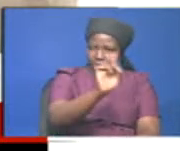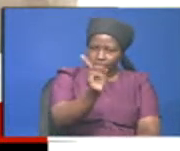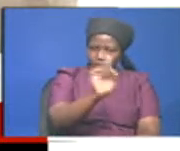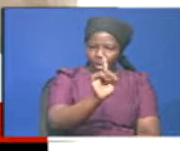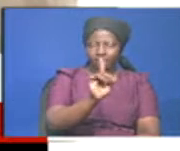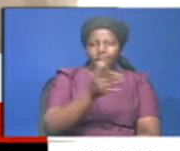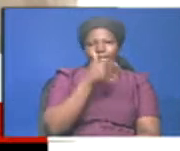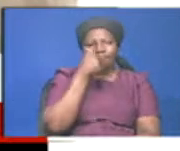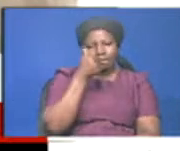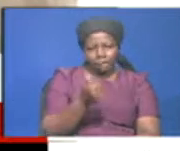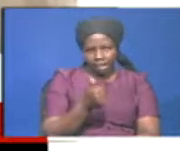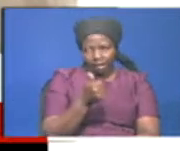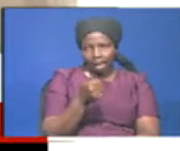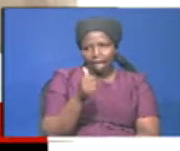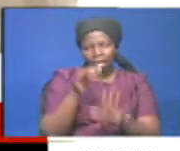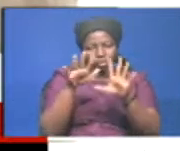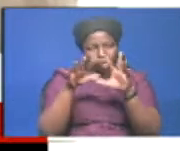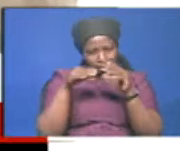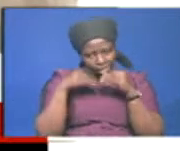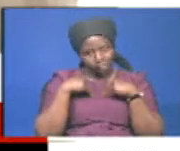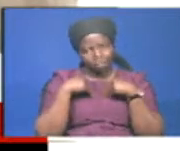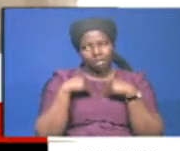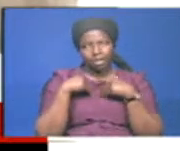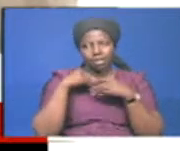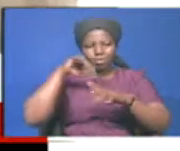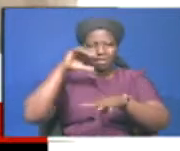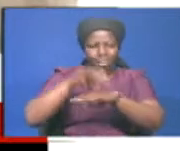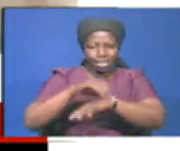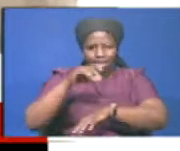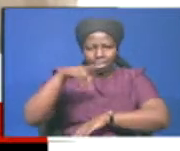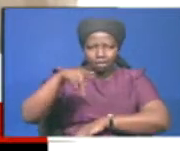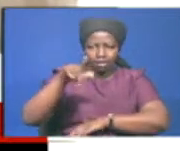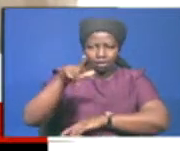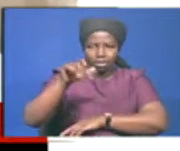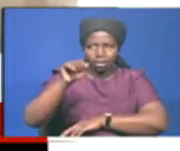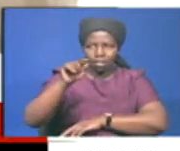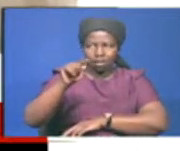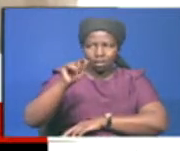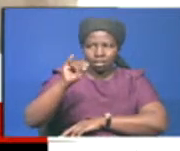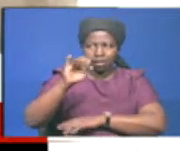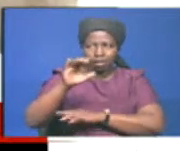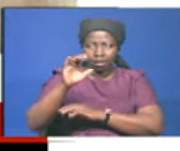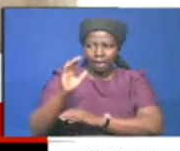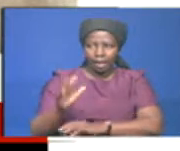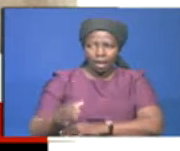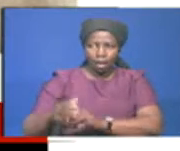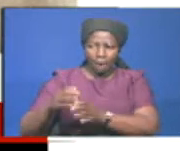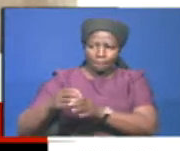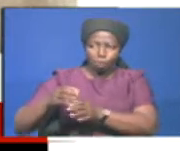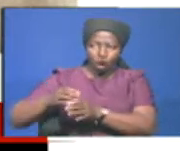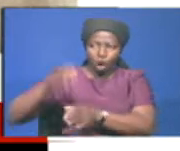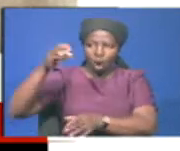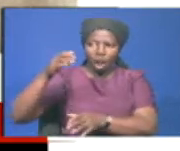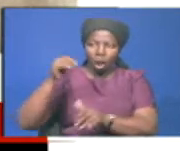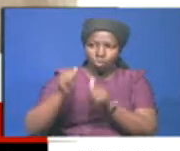tuweze kukubali kuwa vigingi vya plastiki zinapatikana na zinatupatia